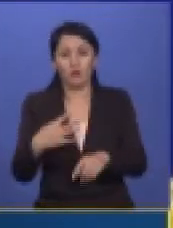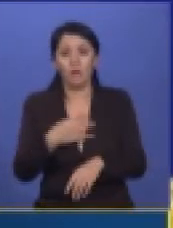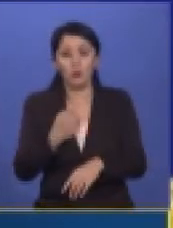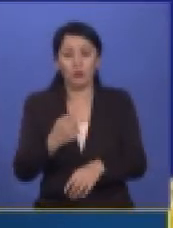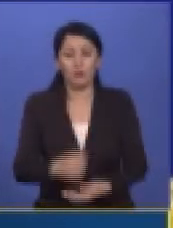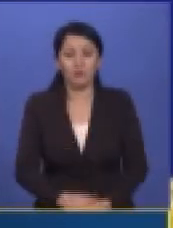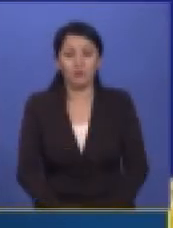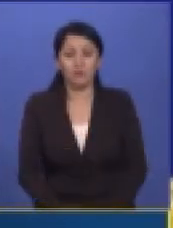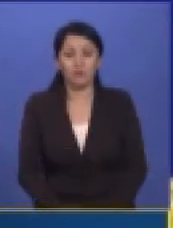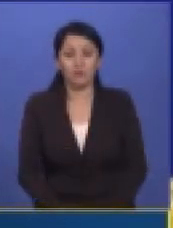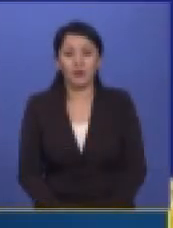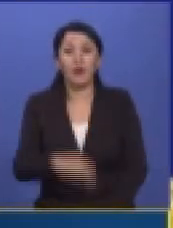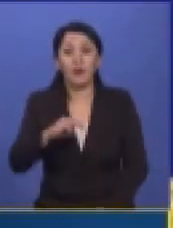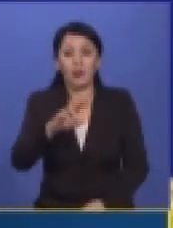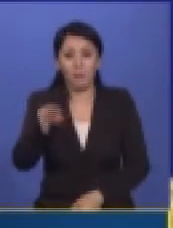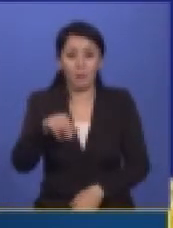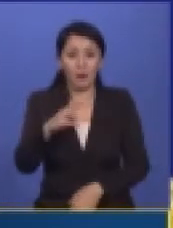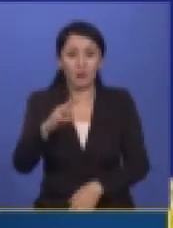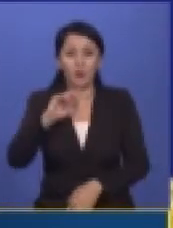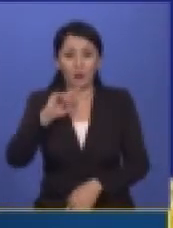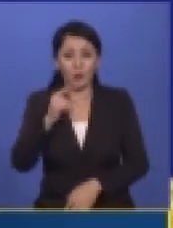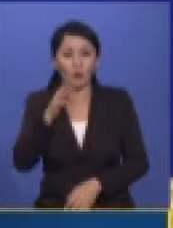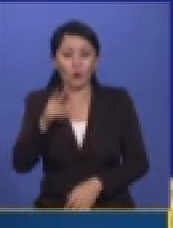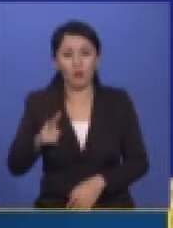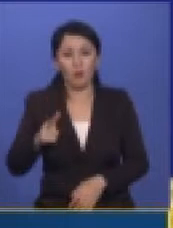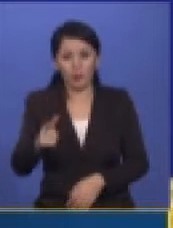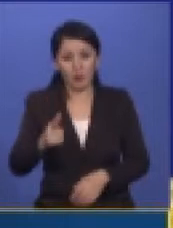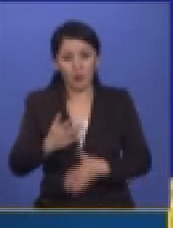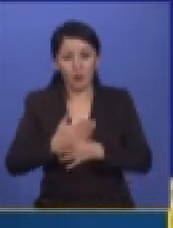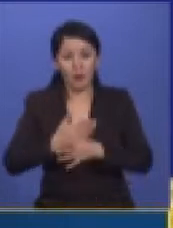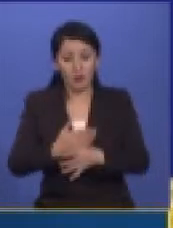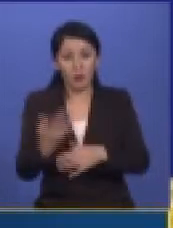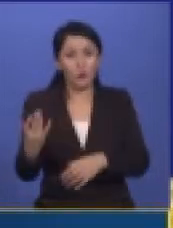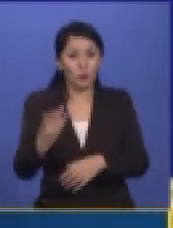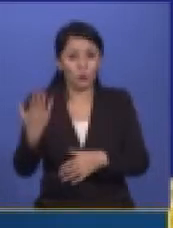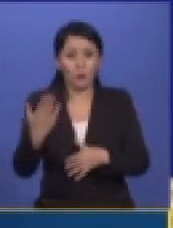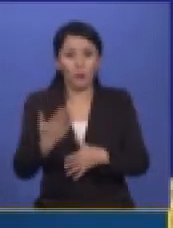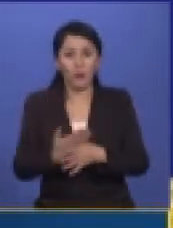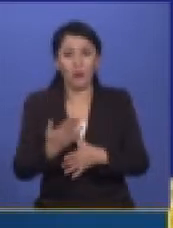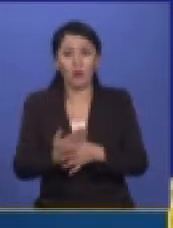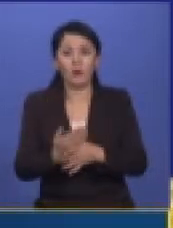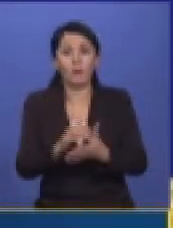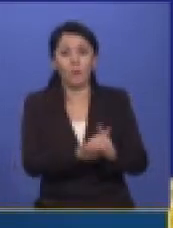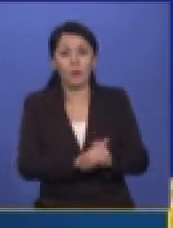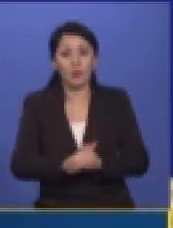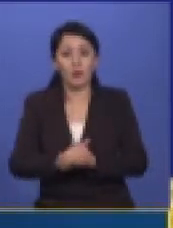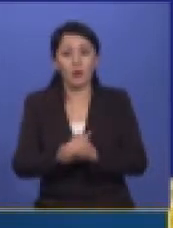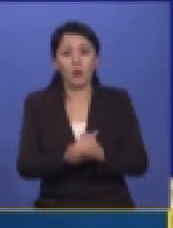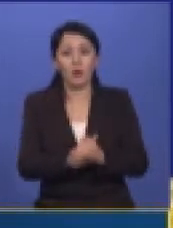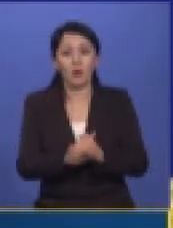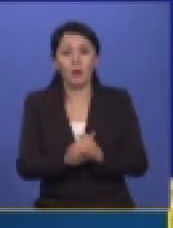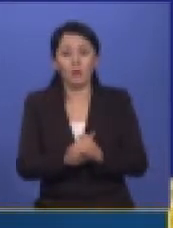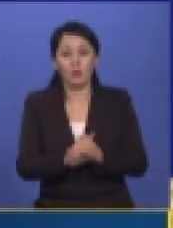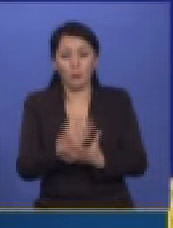тоқталды. ТМД елдері күрделі кезеңде бір-біріне қолдау көрсетіп, қажетті көмек беру арқылы бірлік пен ынтымақтастықтың